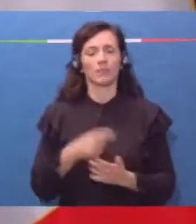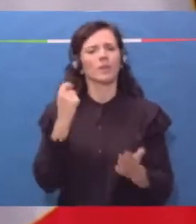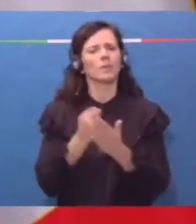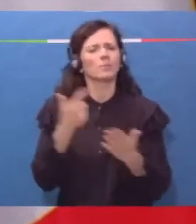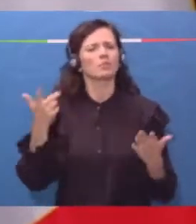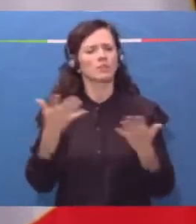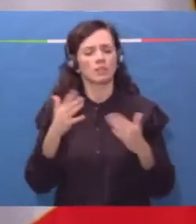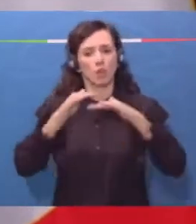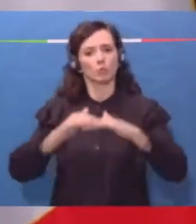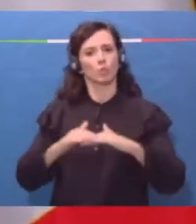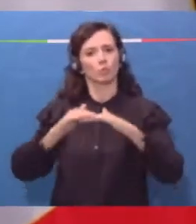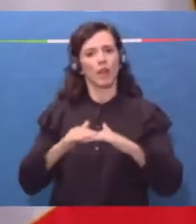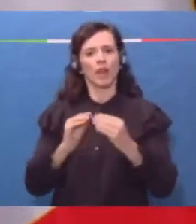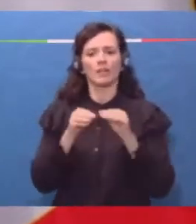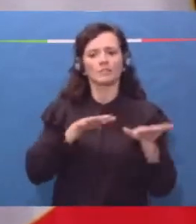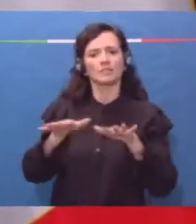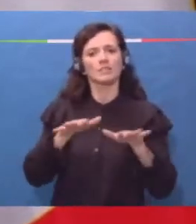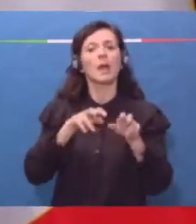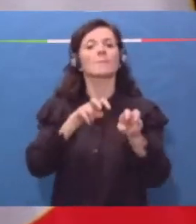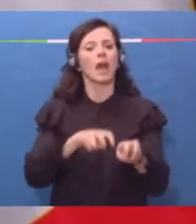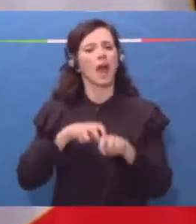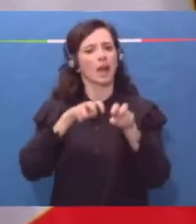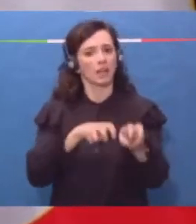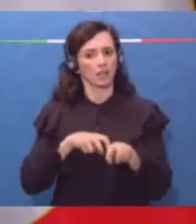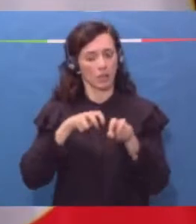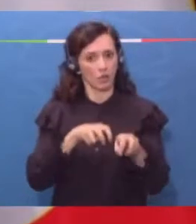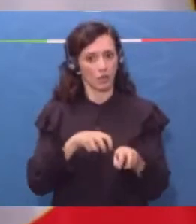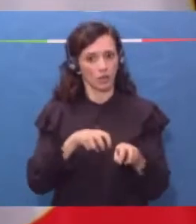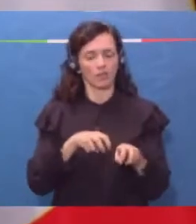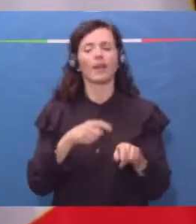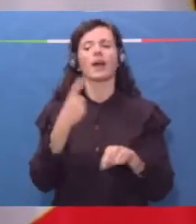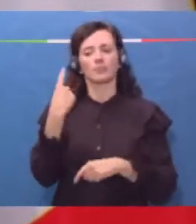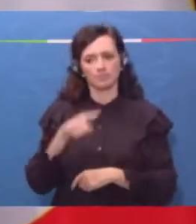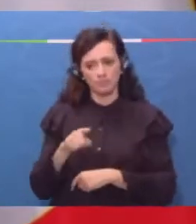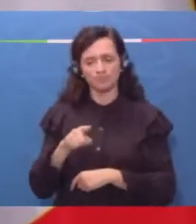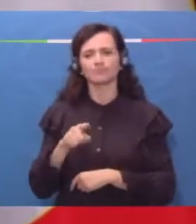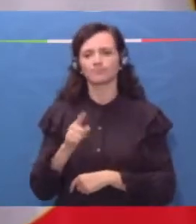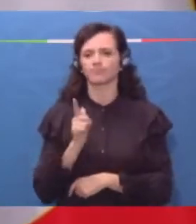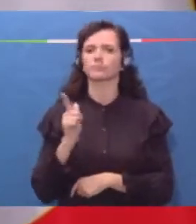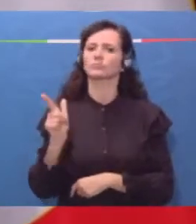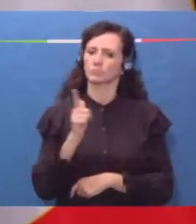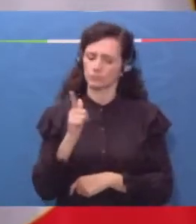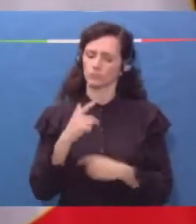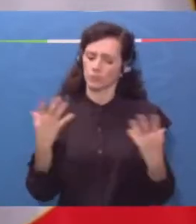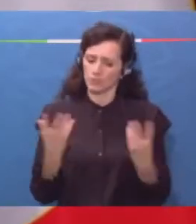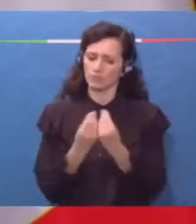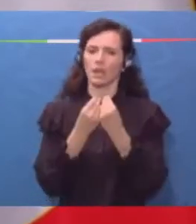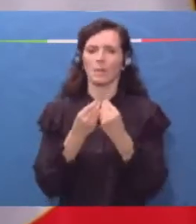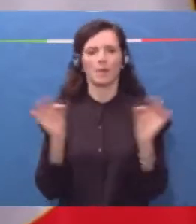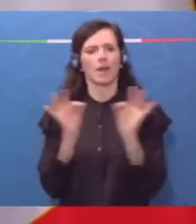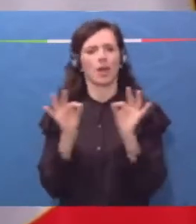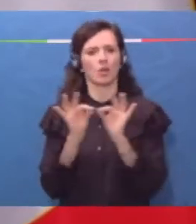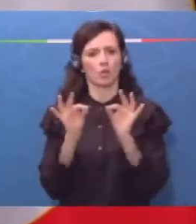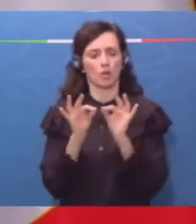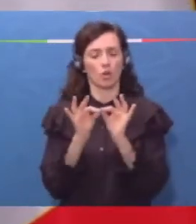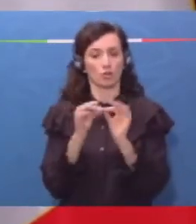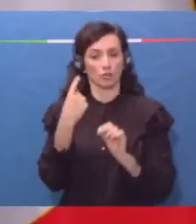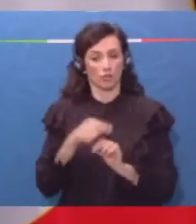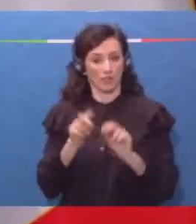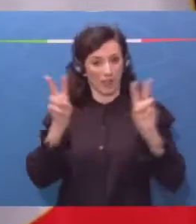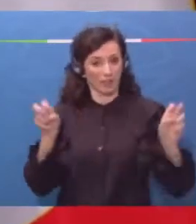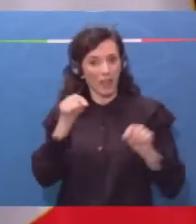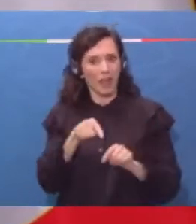nostri sistemi agricoli. Anche su questo abbiamo raggiunto una posizione comune. È un tema di